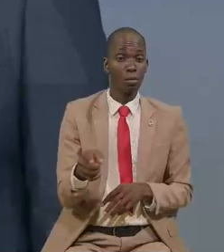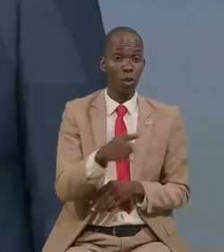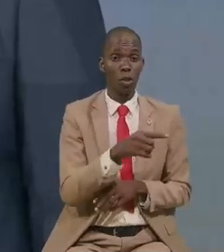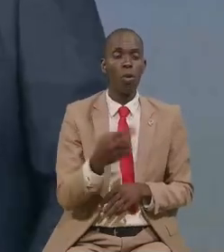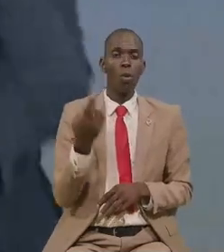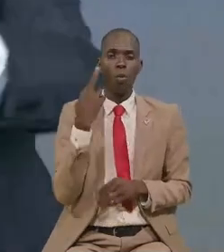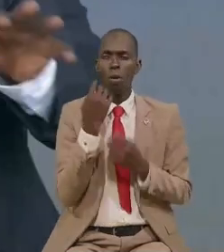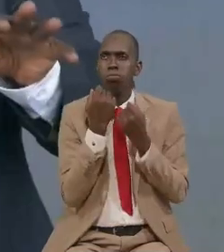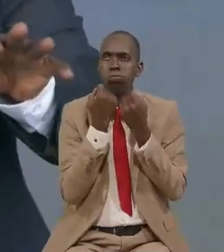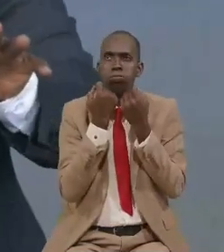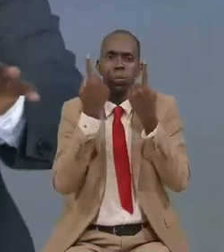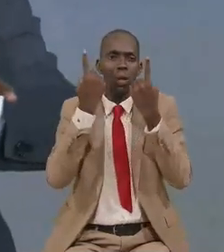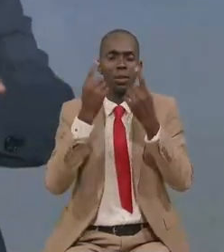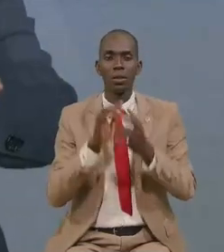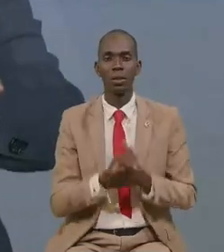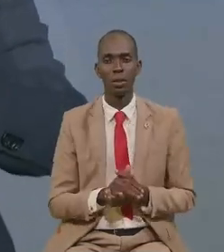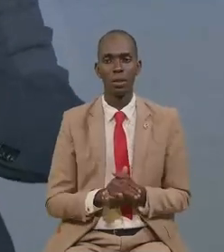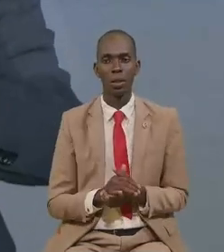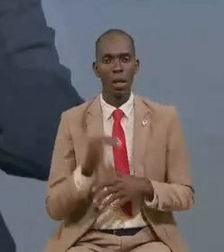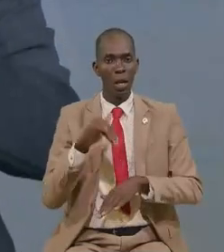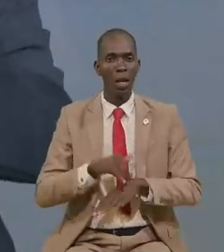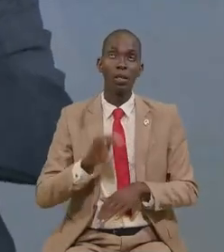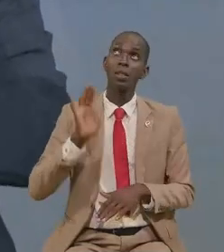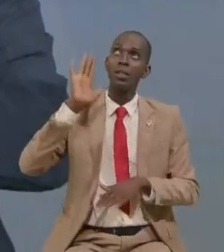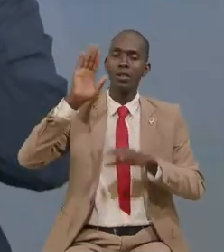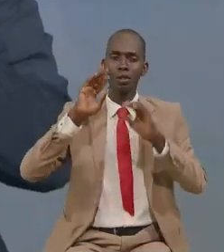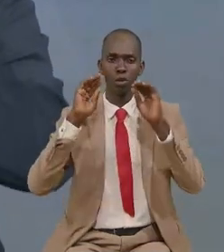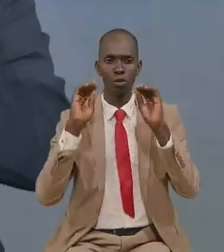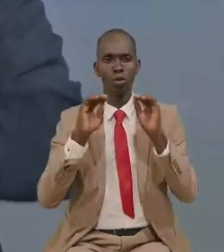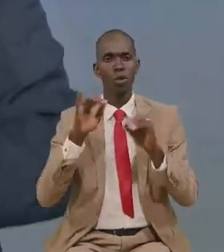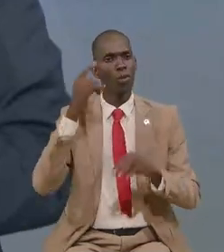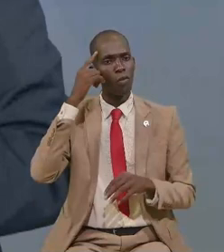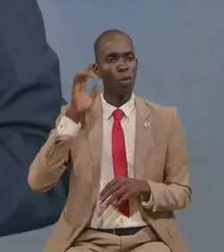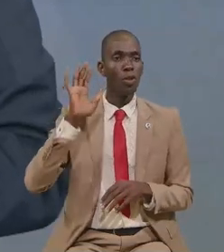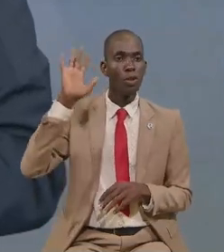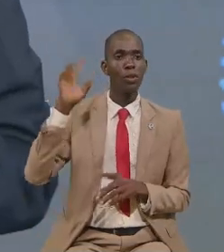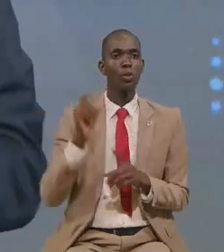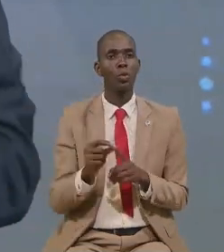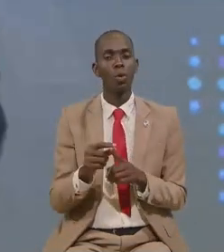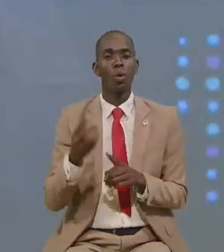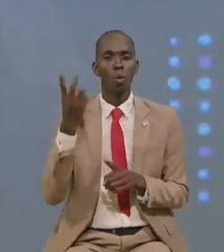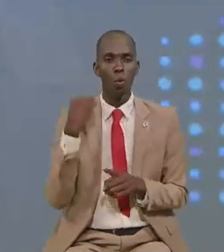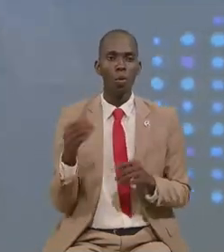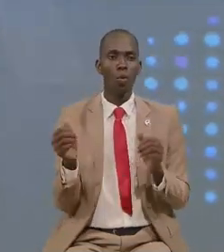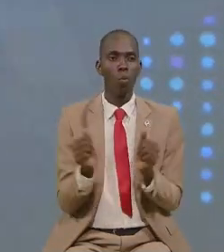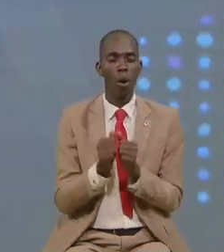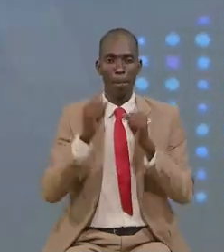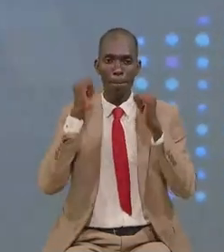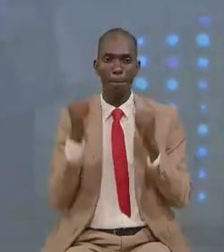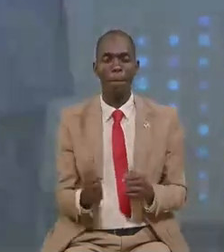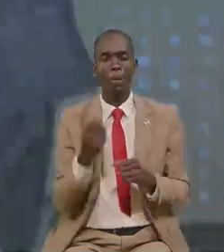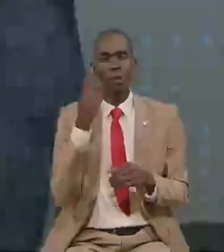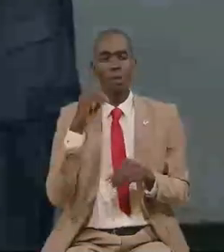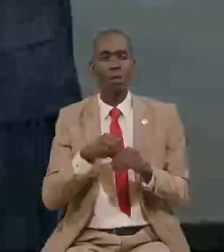On était frappé de sa doctrine, car il parlait avec autorité.